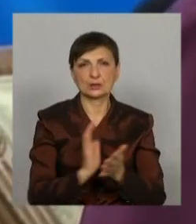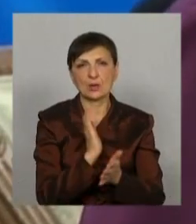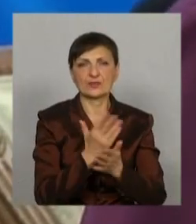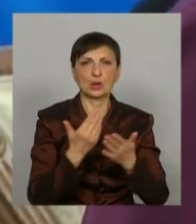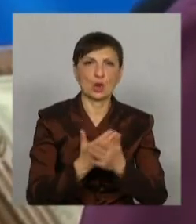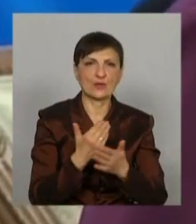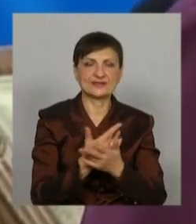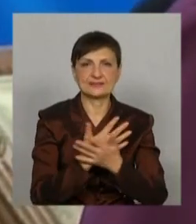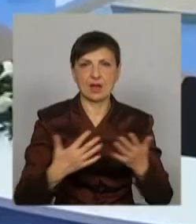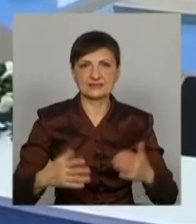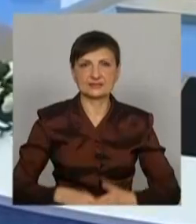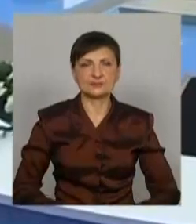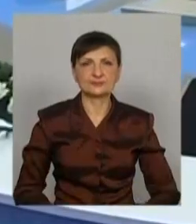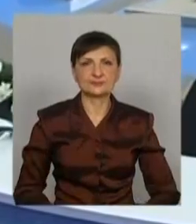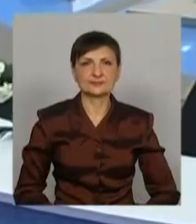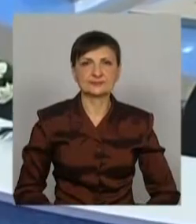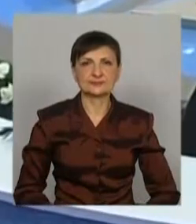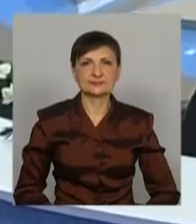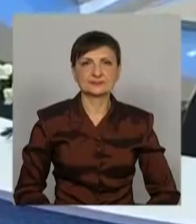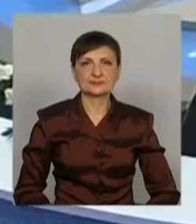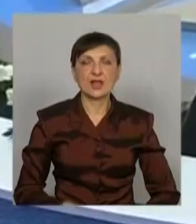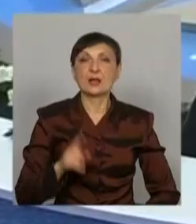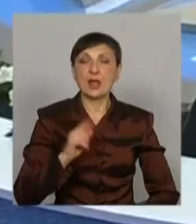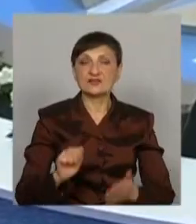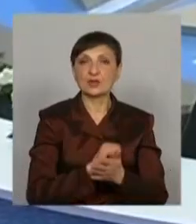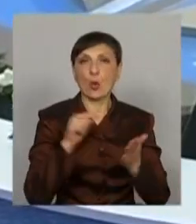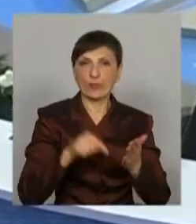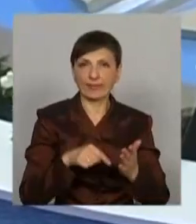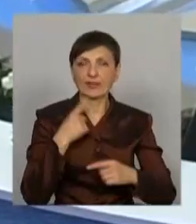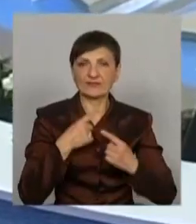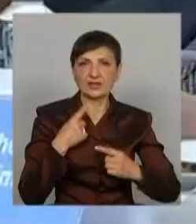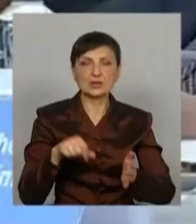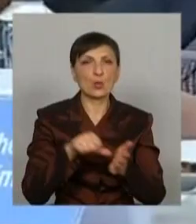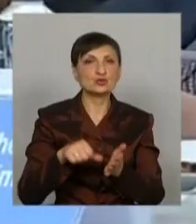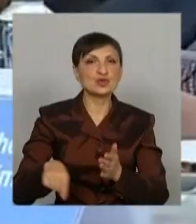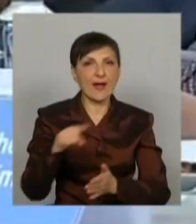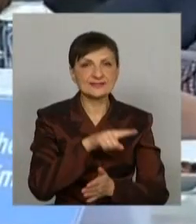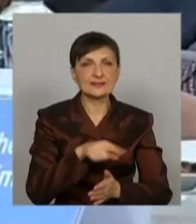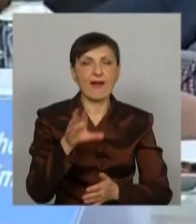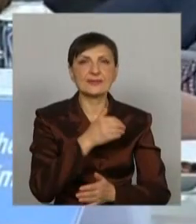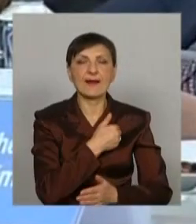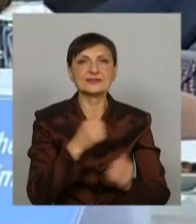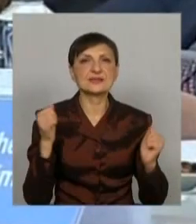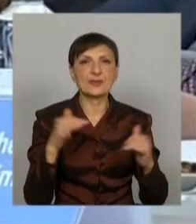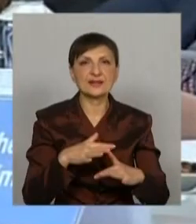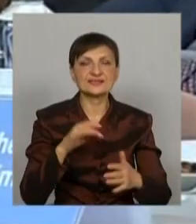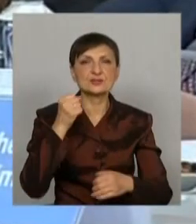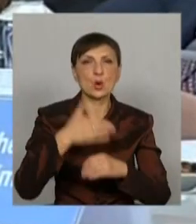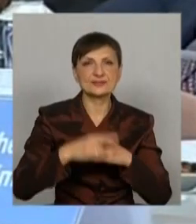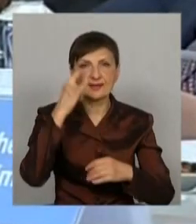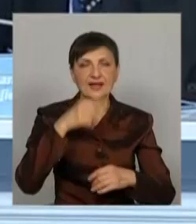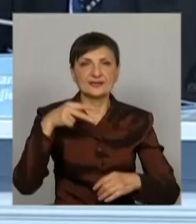заинтересованных странах также в декларацию отмечено что участники заинтересованы в собраться в столице казахстана в